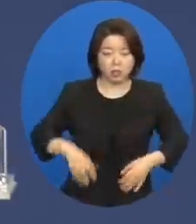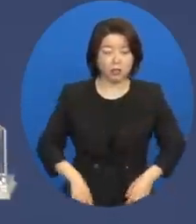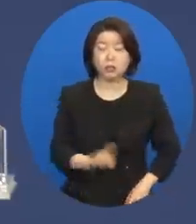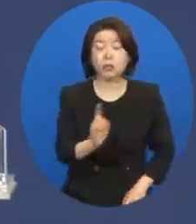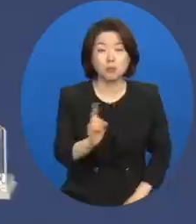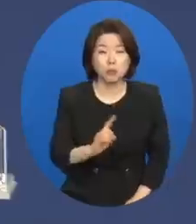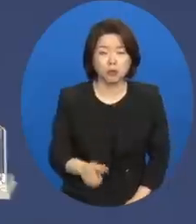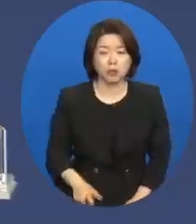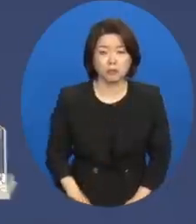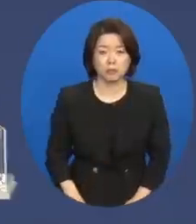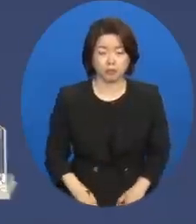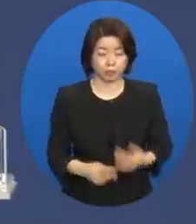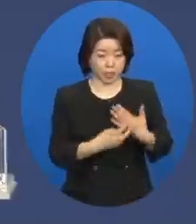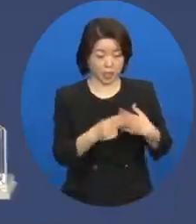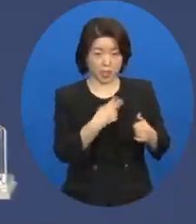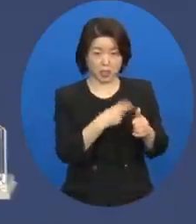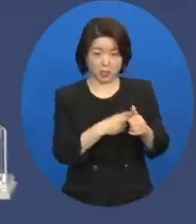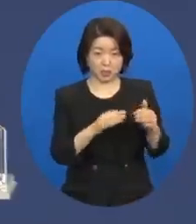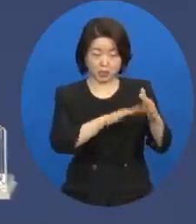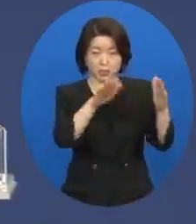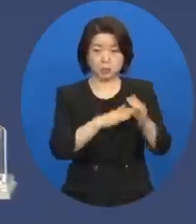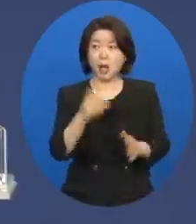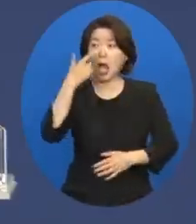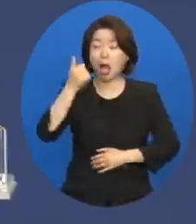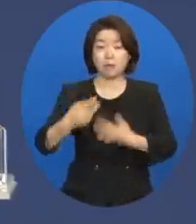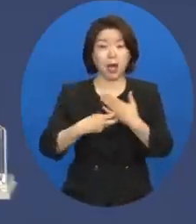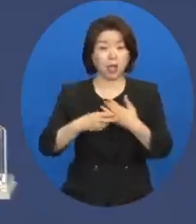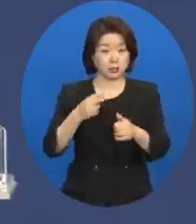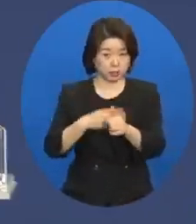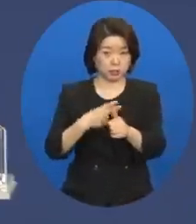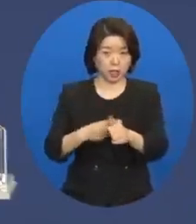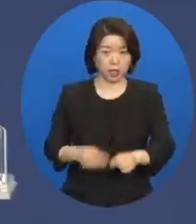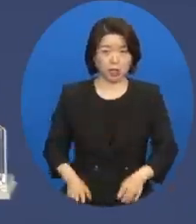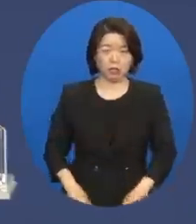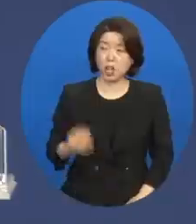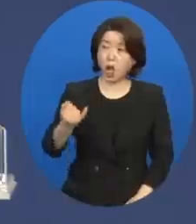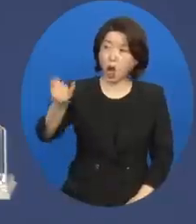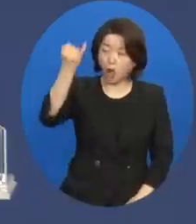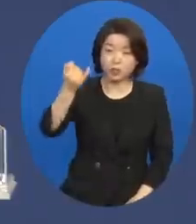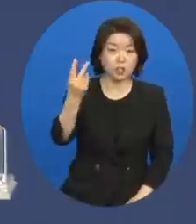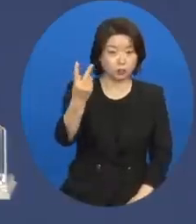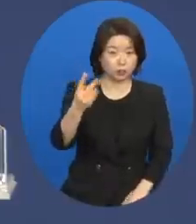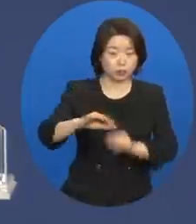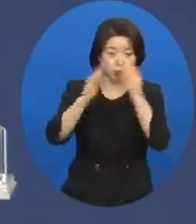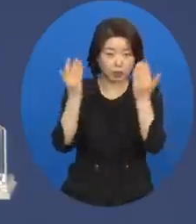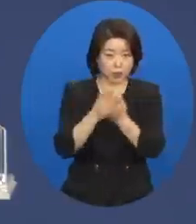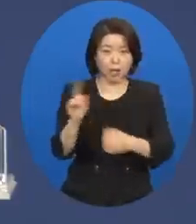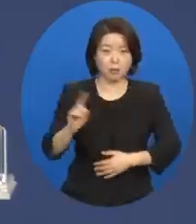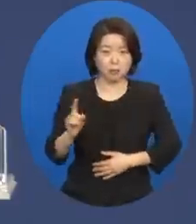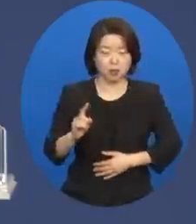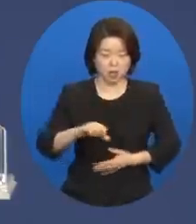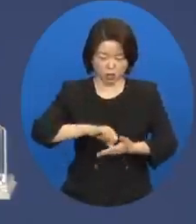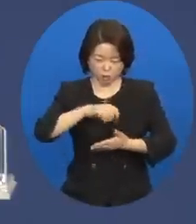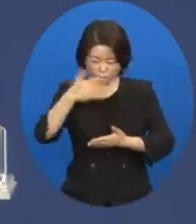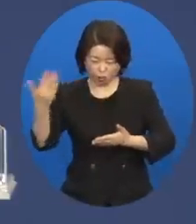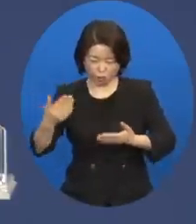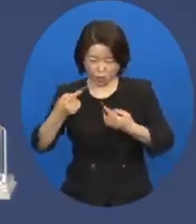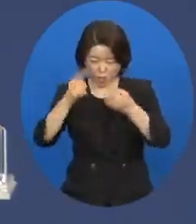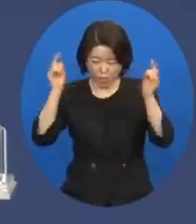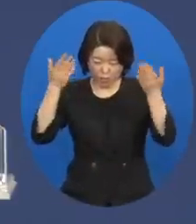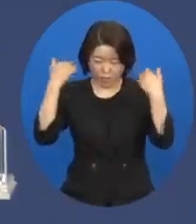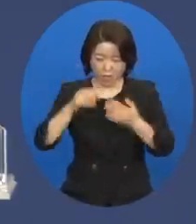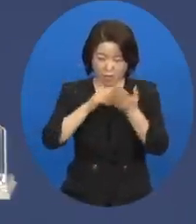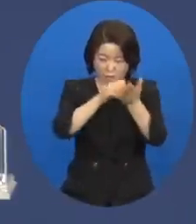보니까 의사 집안인데, 아버지가 의사야. 의사 집안인데 언니 둘이 다 쉽게 말하면 명문대를 들어가서 의사가 된